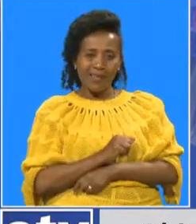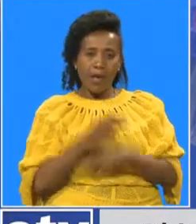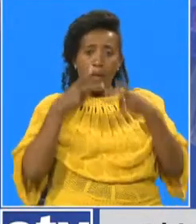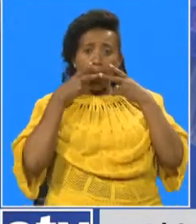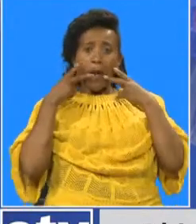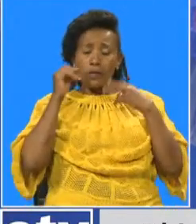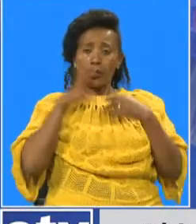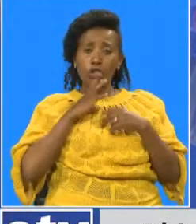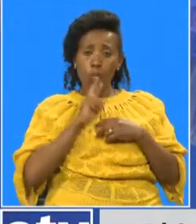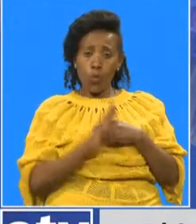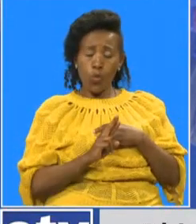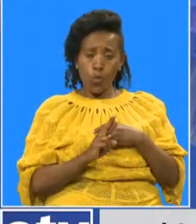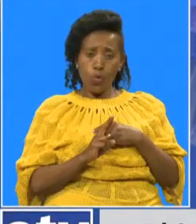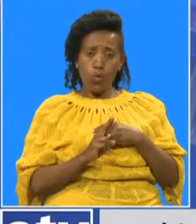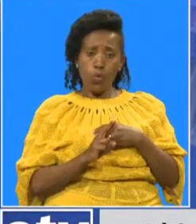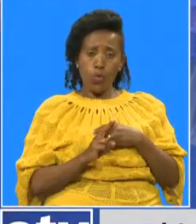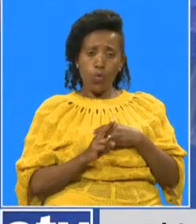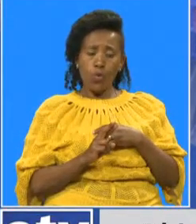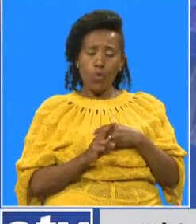ማስክ ሰው